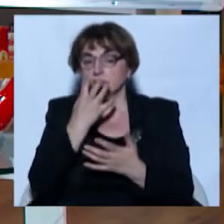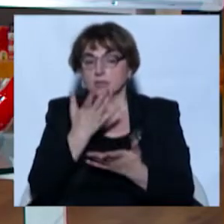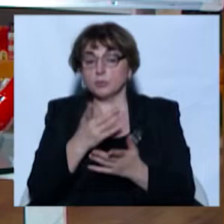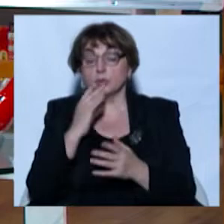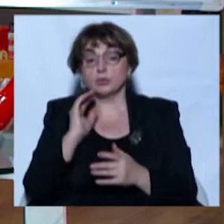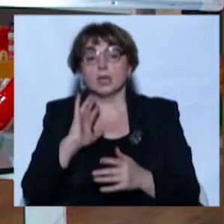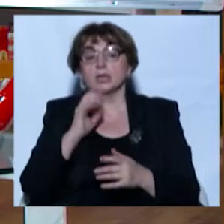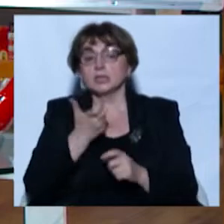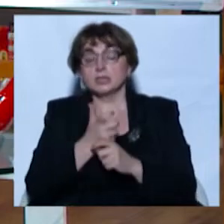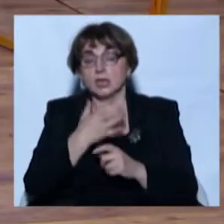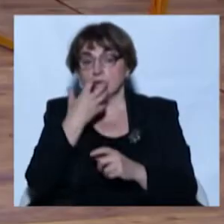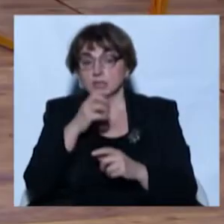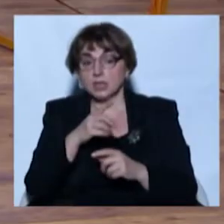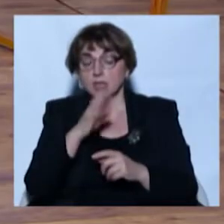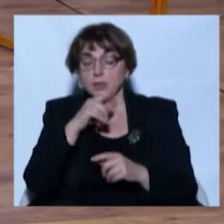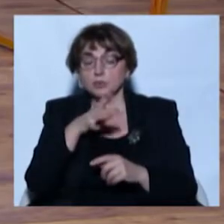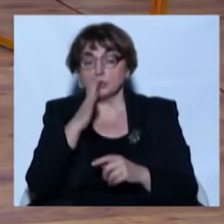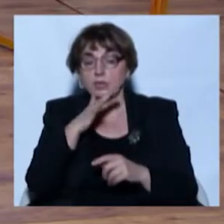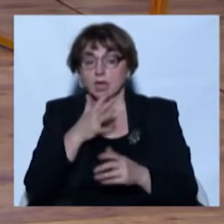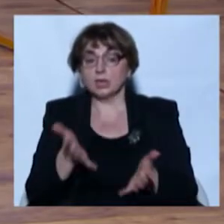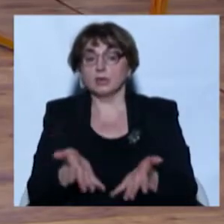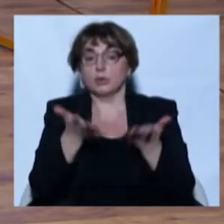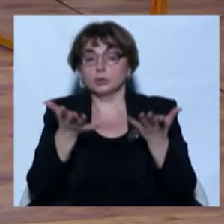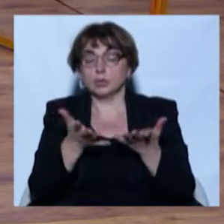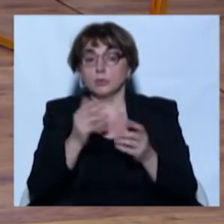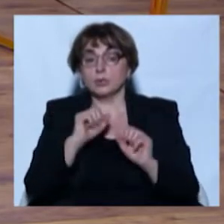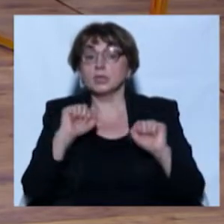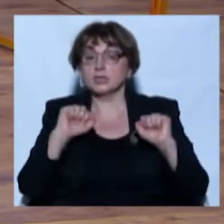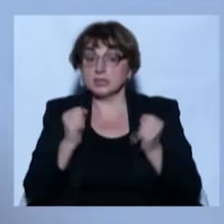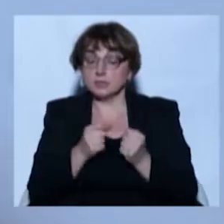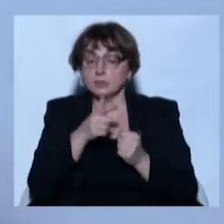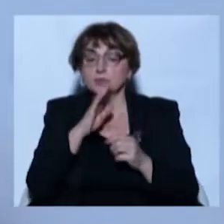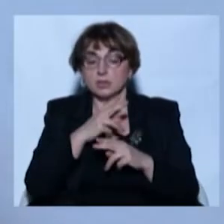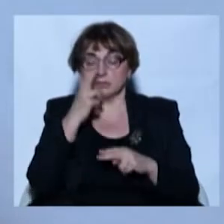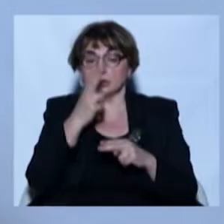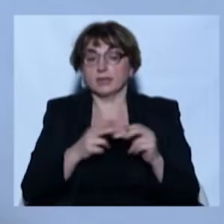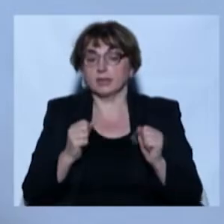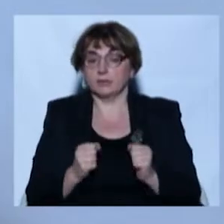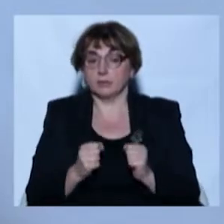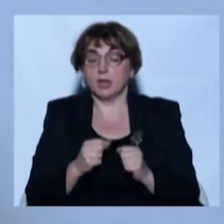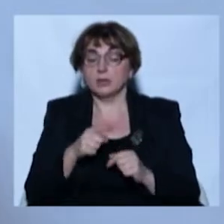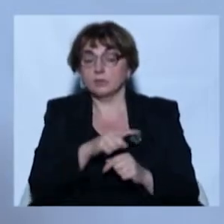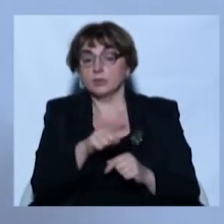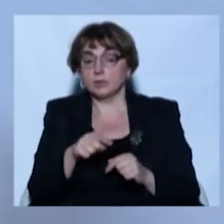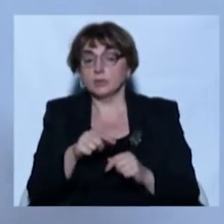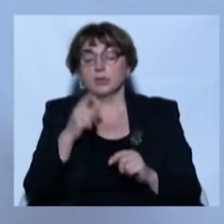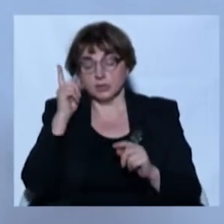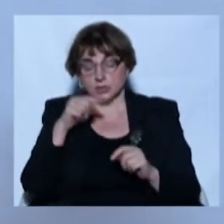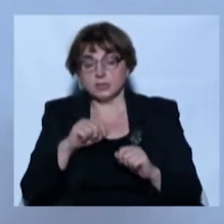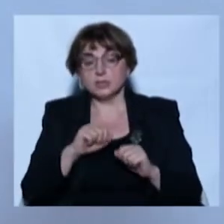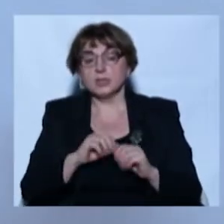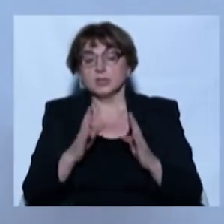ტემპერატურა, წყალი ორთქლდება, ხოლო როდესაც ძალიან ცივა, წყალი იყინება. თქვენ ალბათ თქვენ